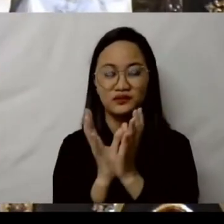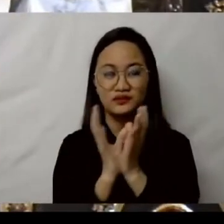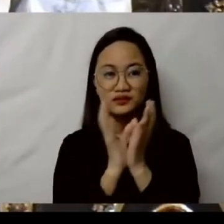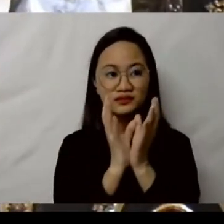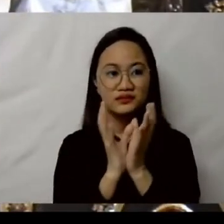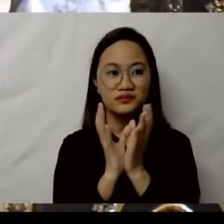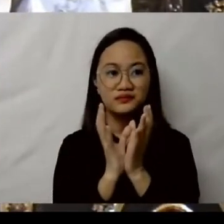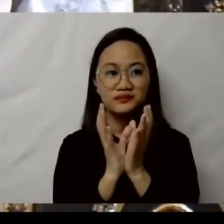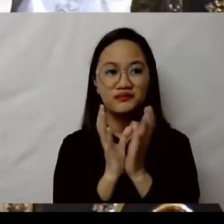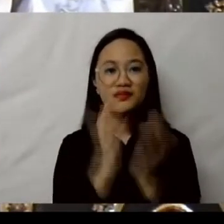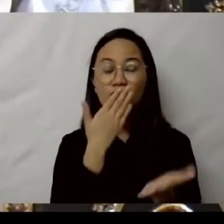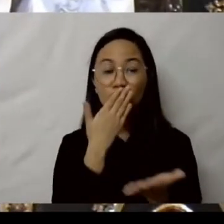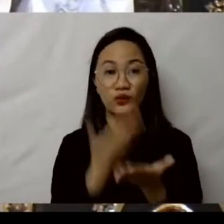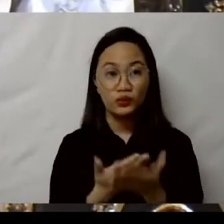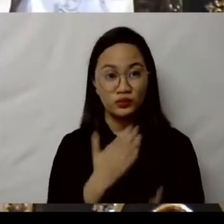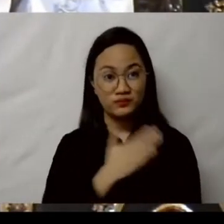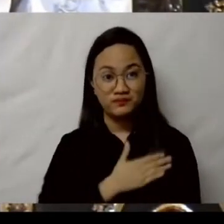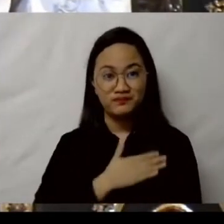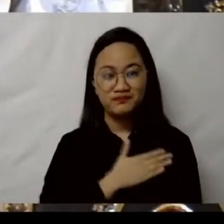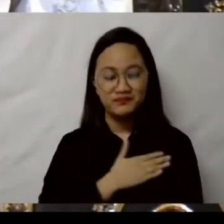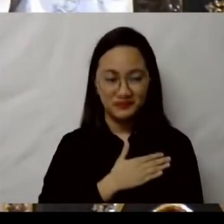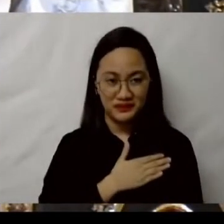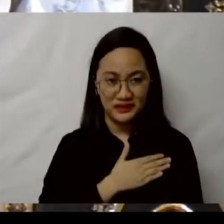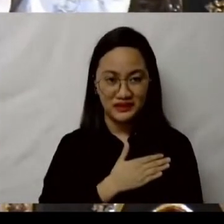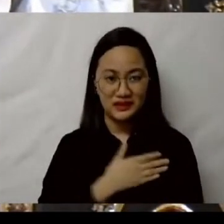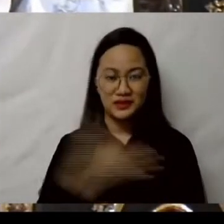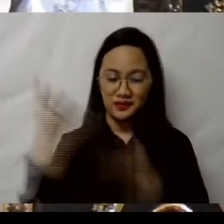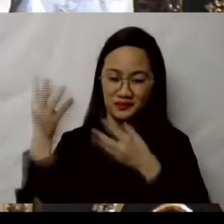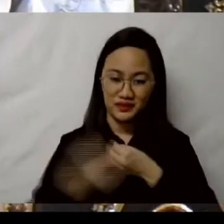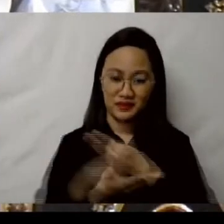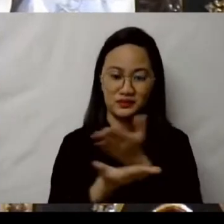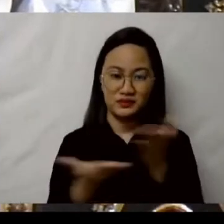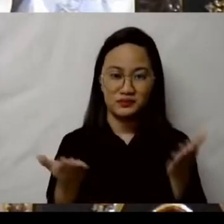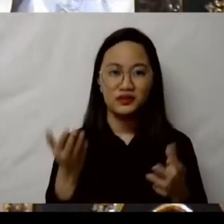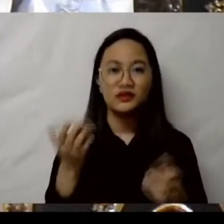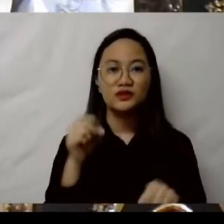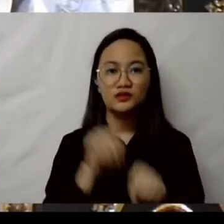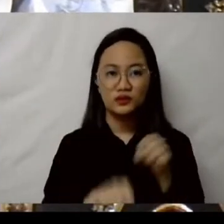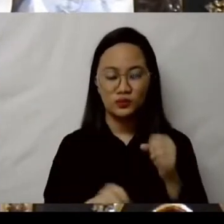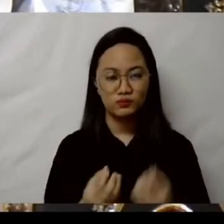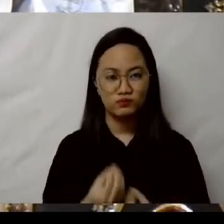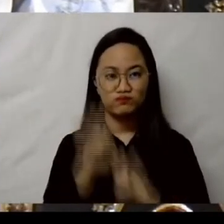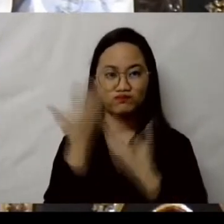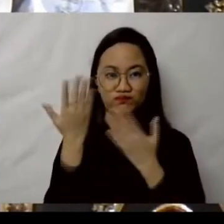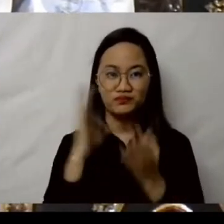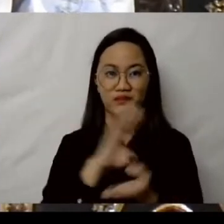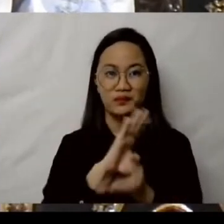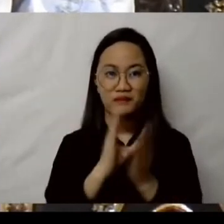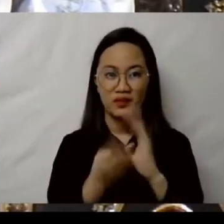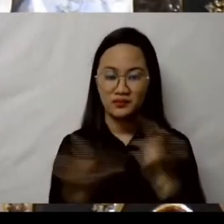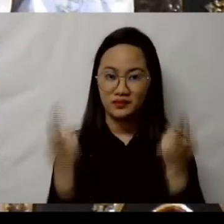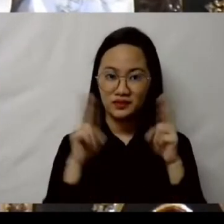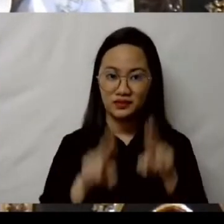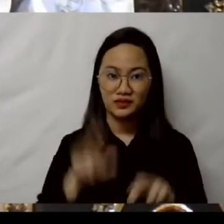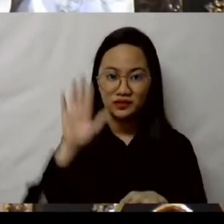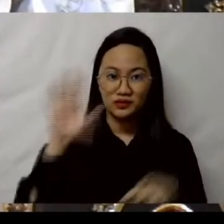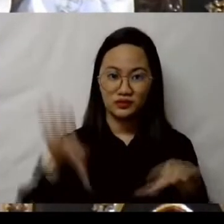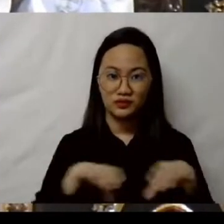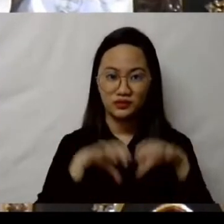ipinagmamagandang loob mong ibigay sa amin upang maihain, ay siya nawang gumanap ng iyong ginagawa upang